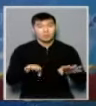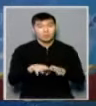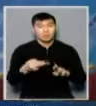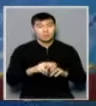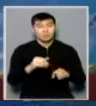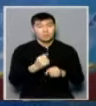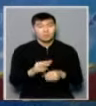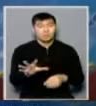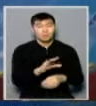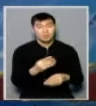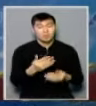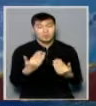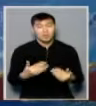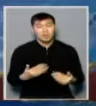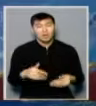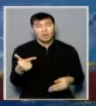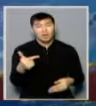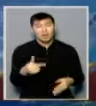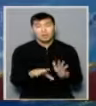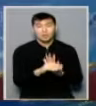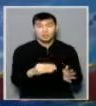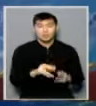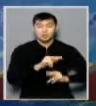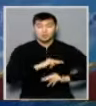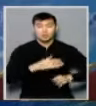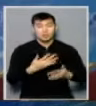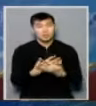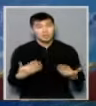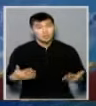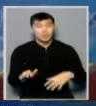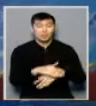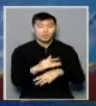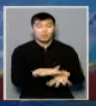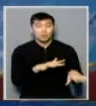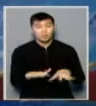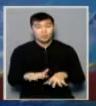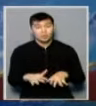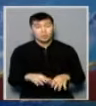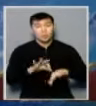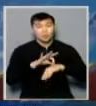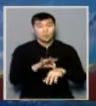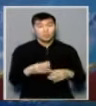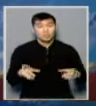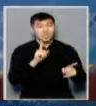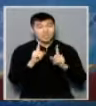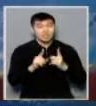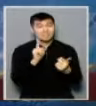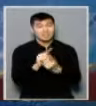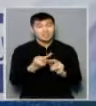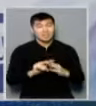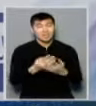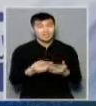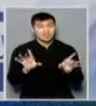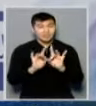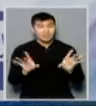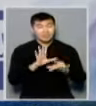жұмысын қорытындылады. Оның жергілікті мәслихат депутаттарының қызметтері туралы, қайырымдылық акциялары туралы өткізген қоғамдық қабылдау жөніндегі баяндама